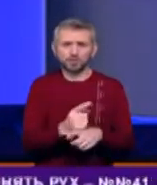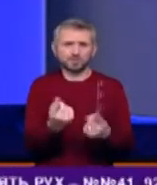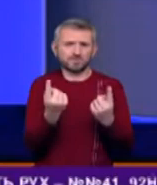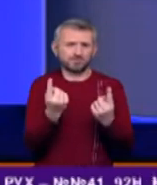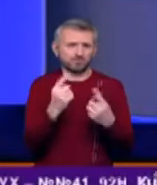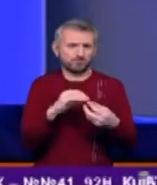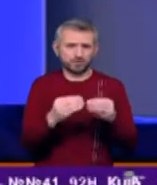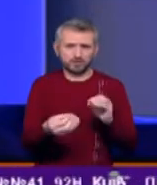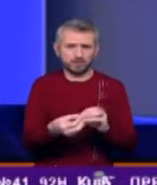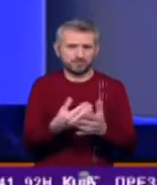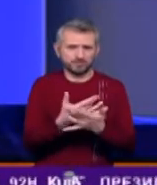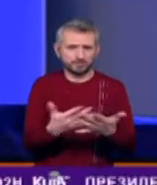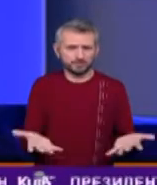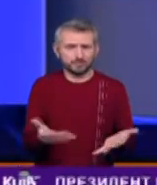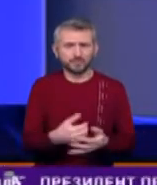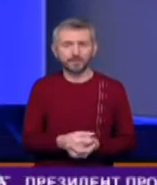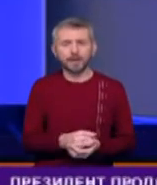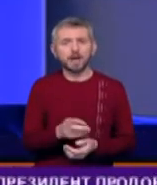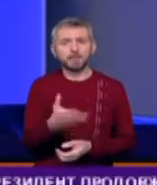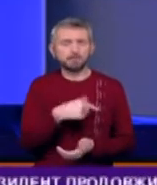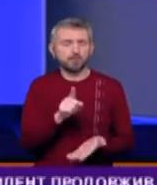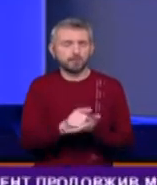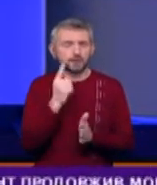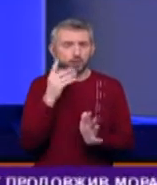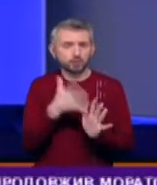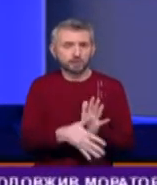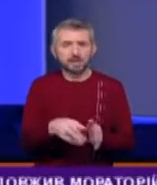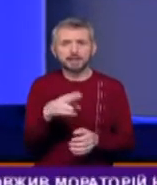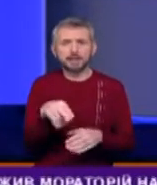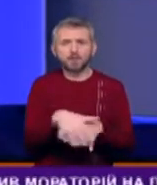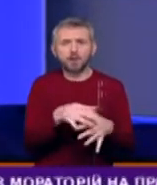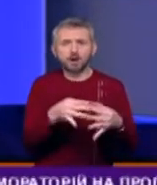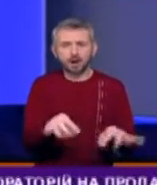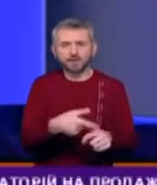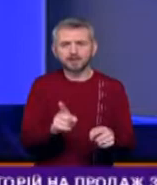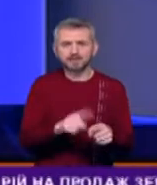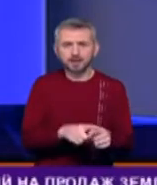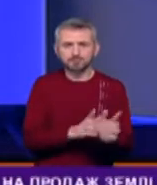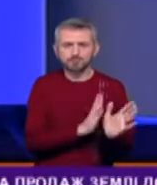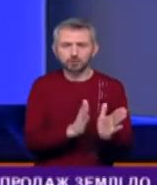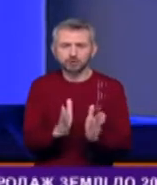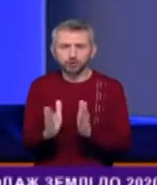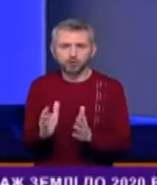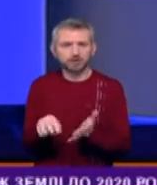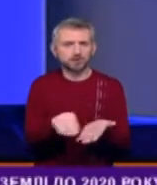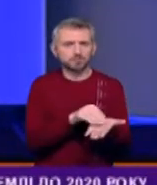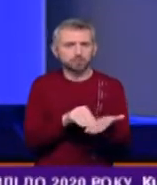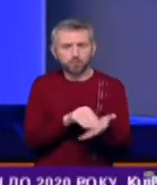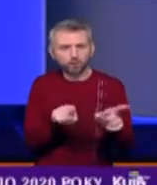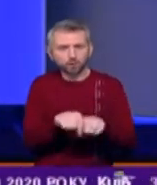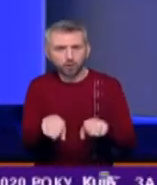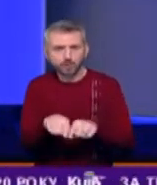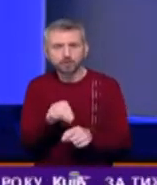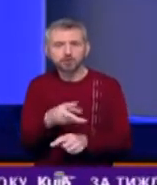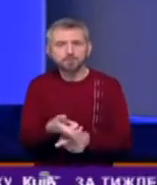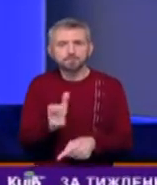клубок проблем, але ми повинні розуміти, що демократія – це процедурність, це повторювальність, і чим більше